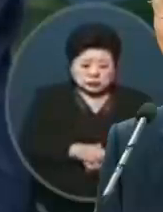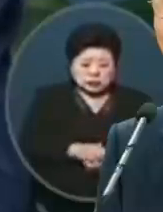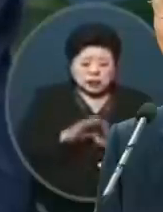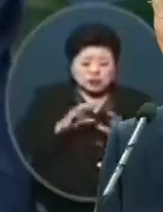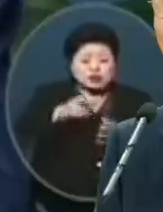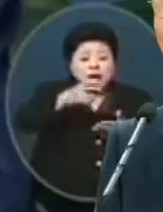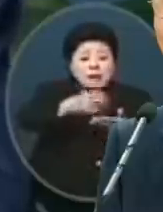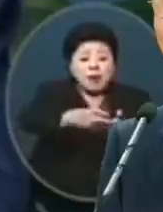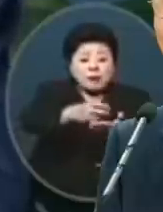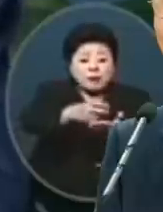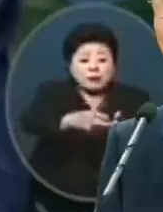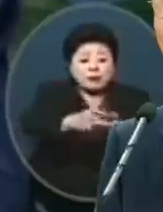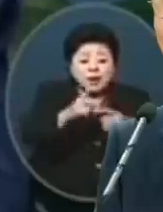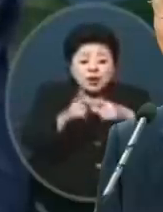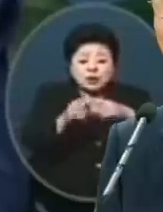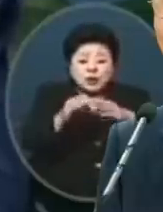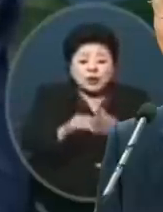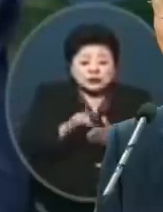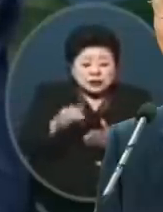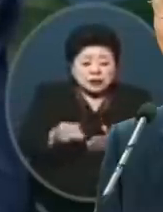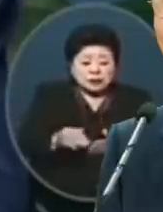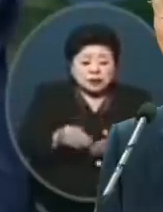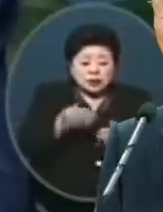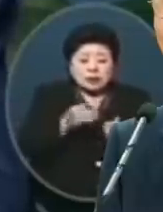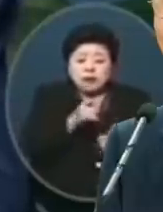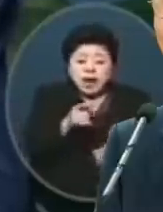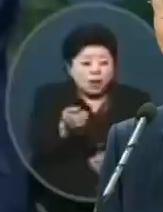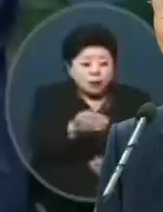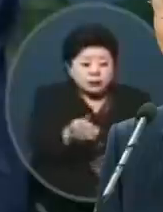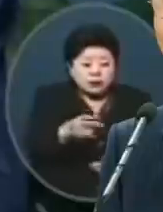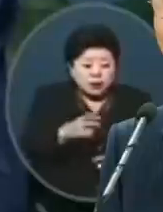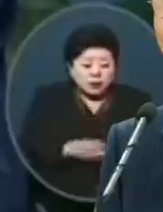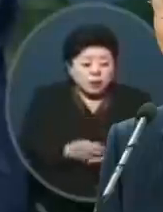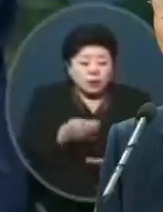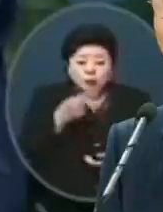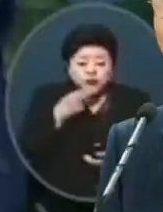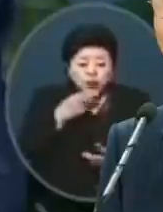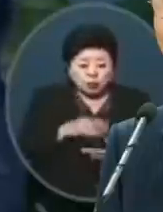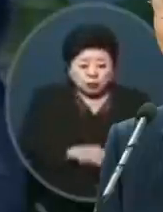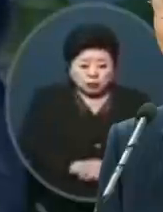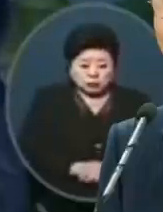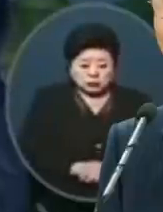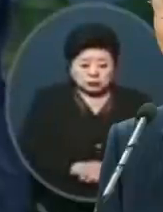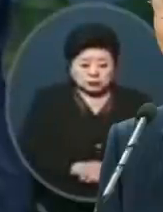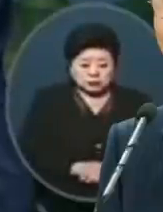국가법에 교회는 세금을 낼지어다 하는 법조문이 없다.